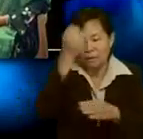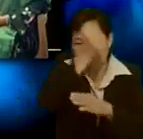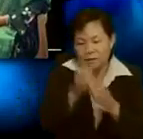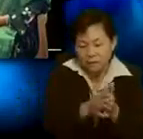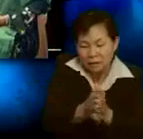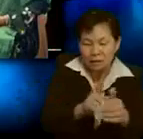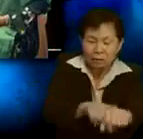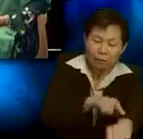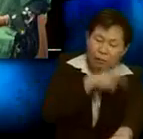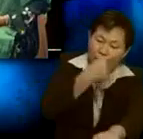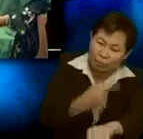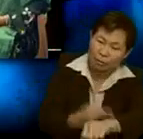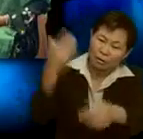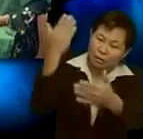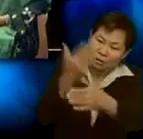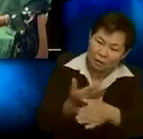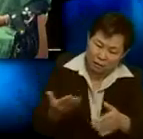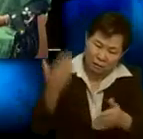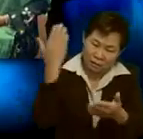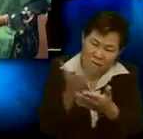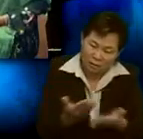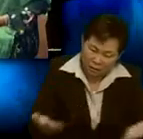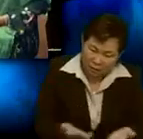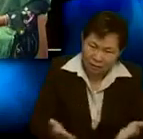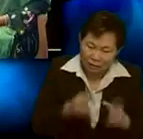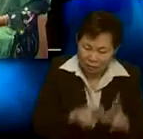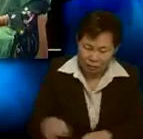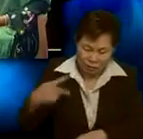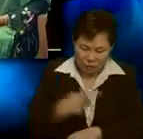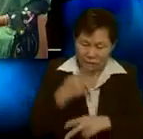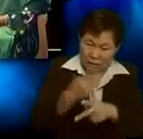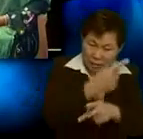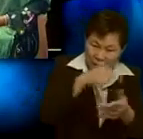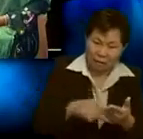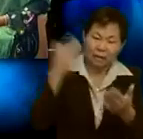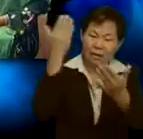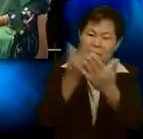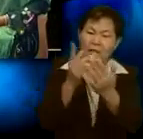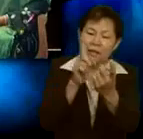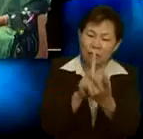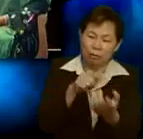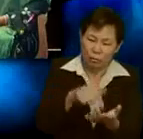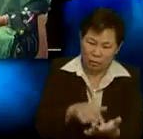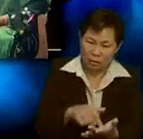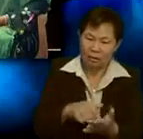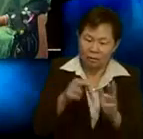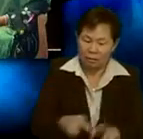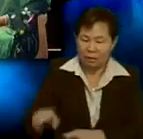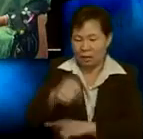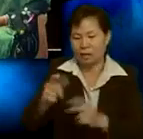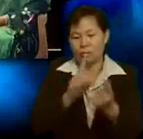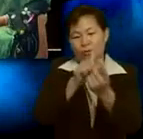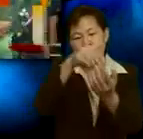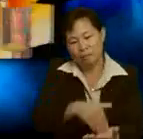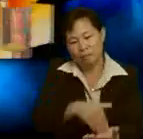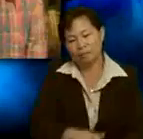sepanjang masa. Baiklah, sehingga di sini sahaja rancangan kita buat kali ini. Sehingga bertemu lagi di rancangan yang lain. Jumpa